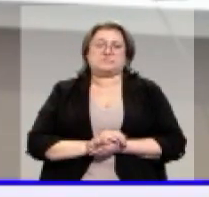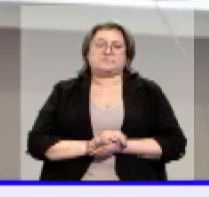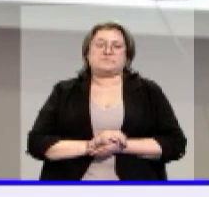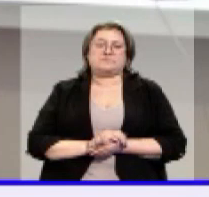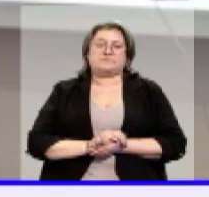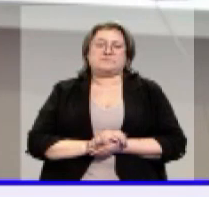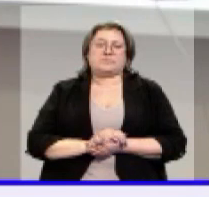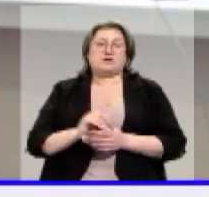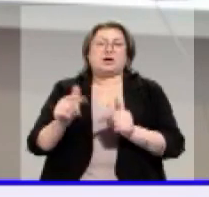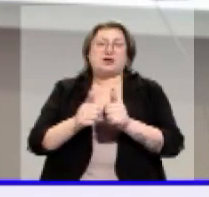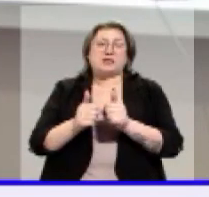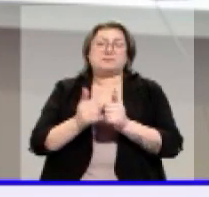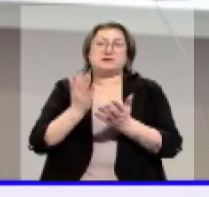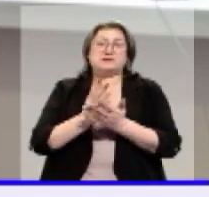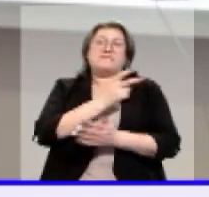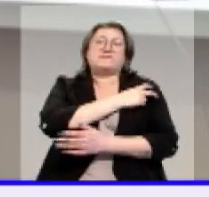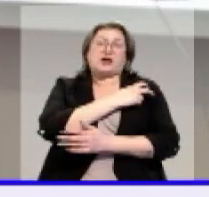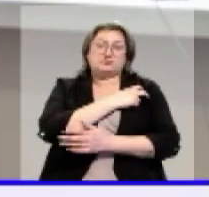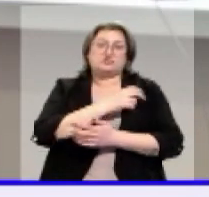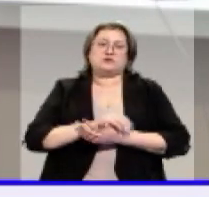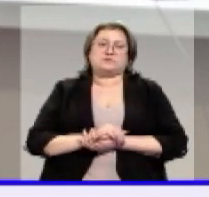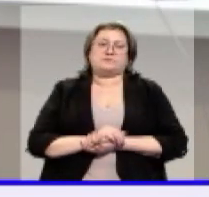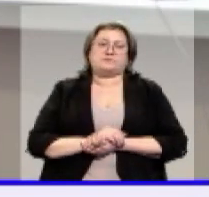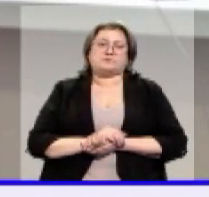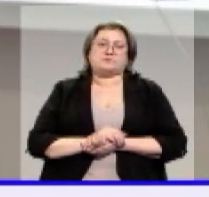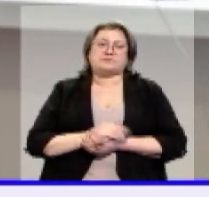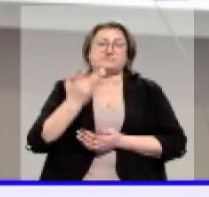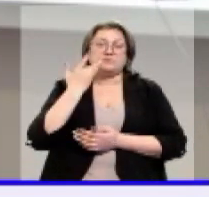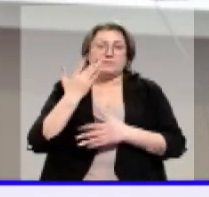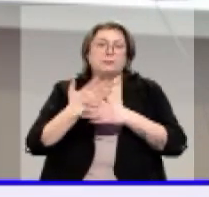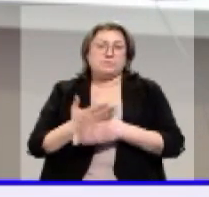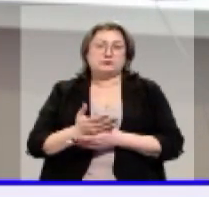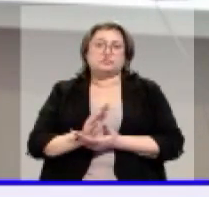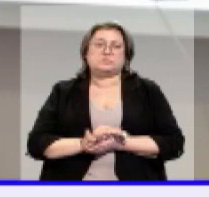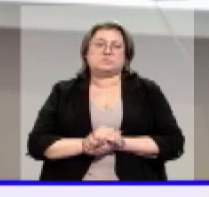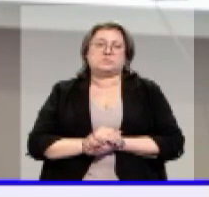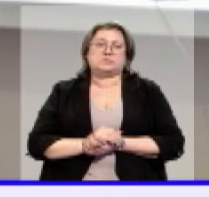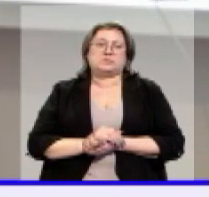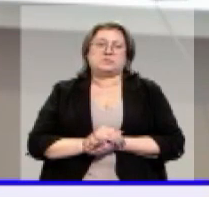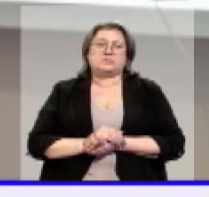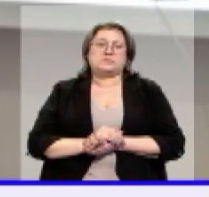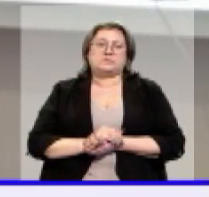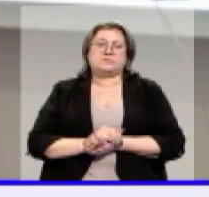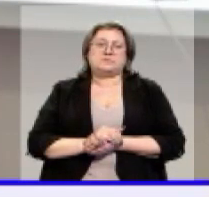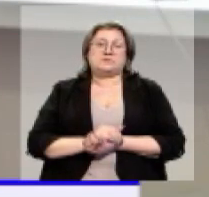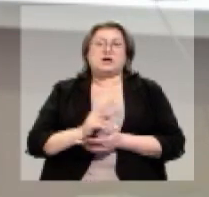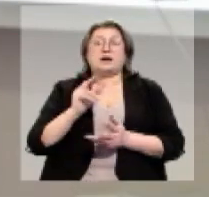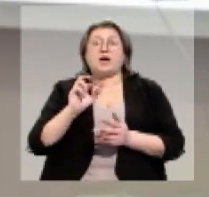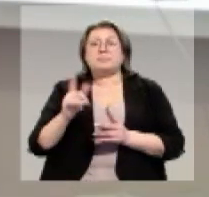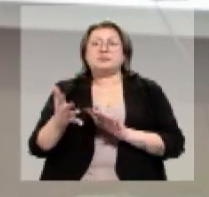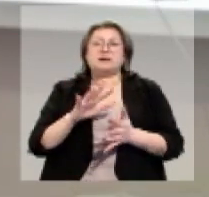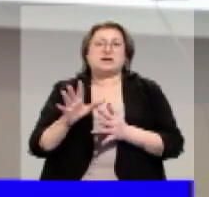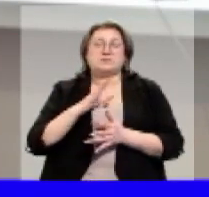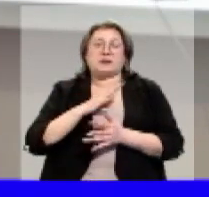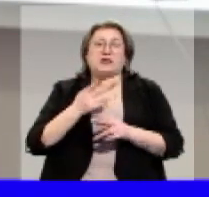что рядом с ним врач, который всегда поможет, как бы там ни было.